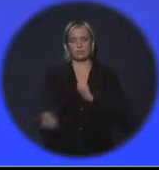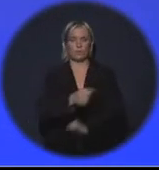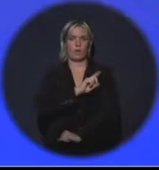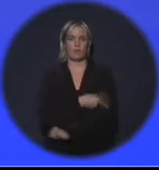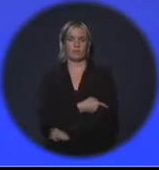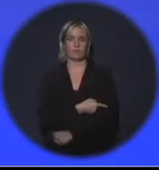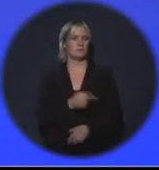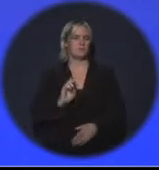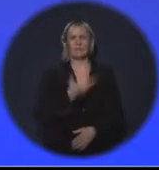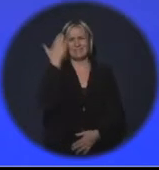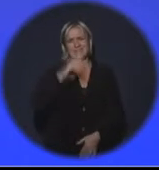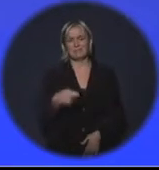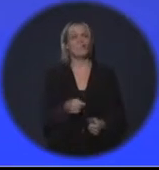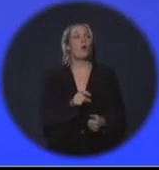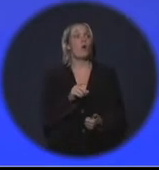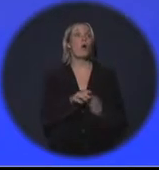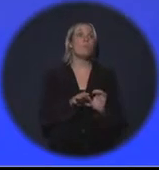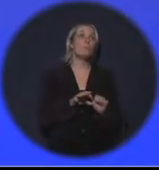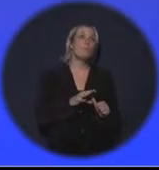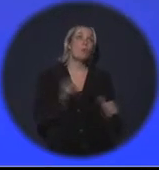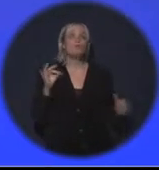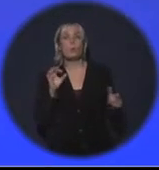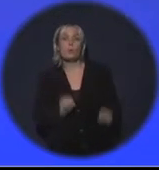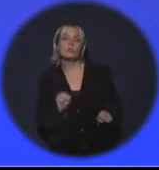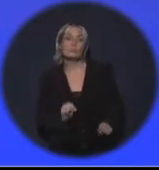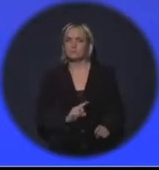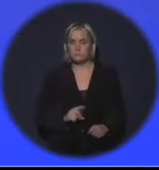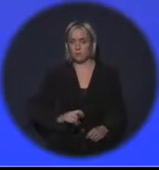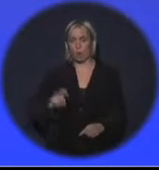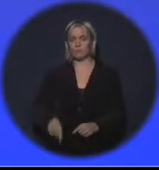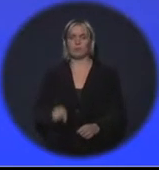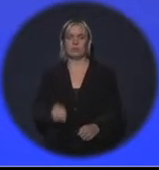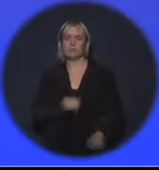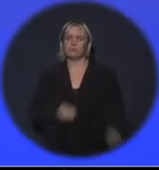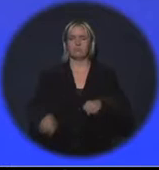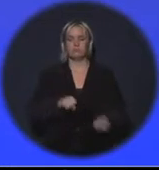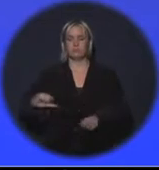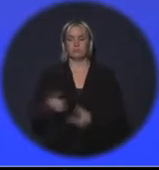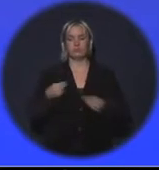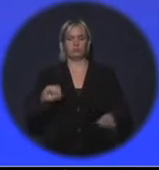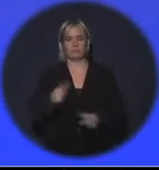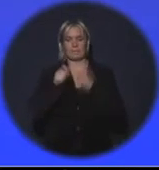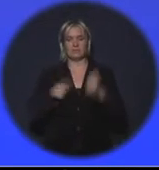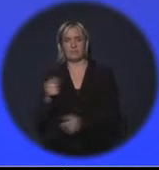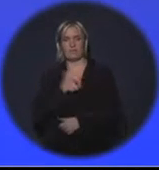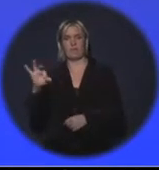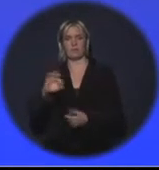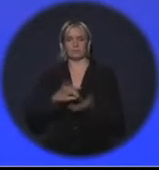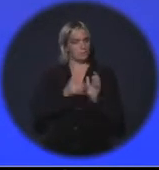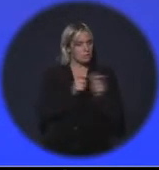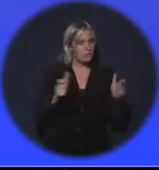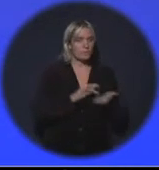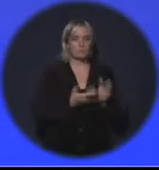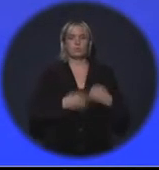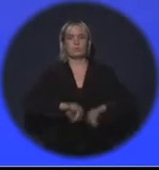d'autres, n'est pas une option mais une obligation. Et je veux que nous en fassions une chance pour tous les Français, pour toutes nos entreprises et pour